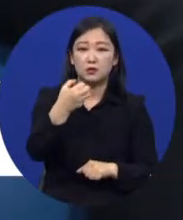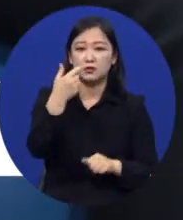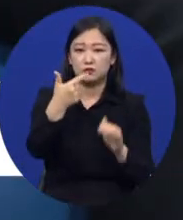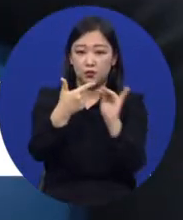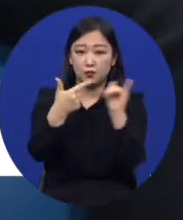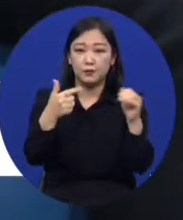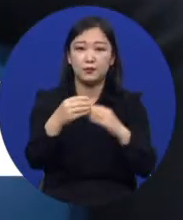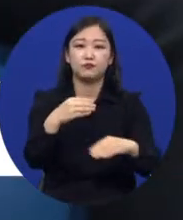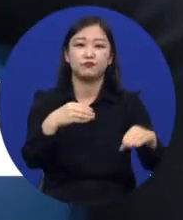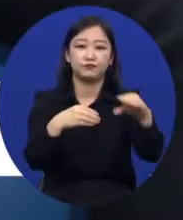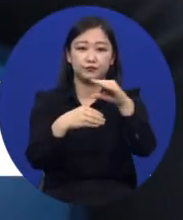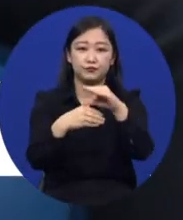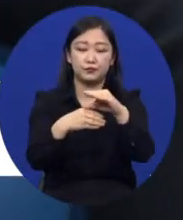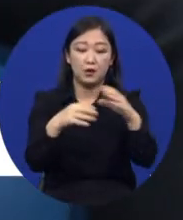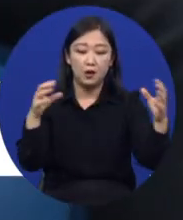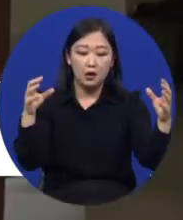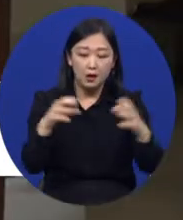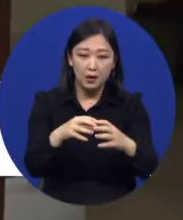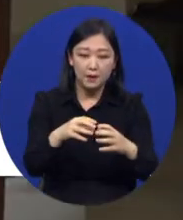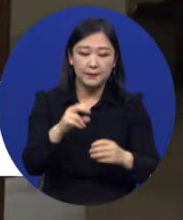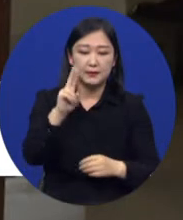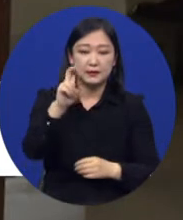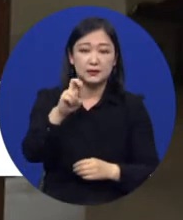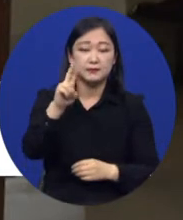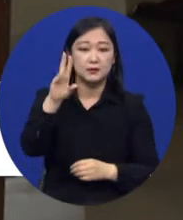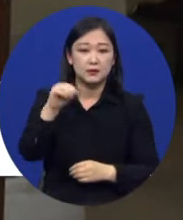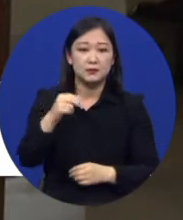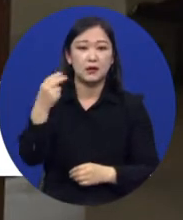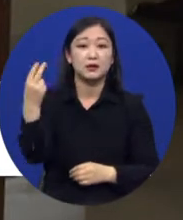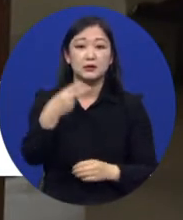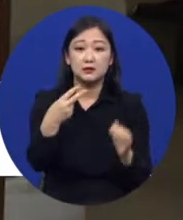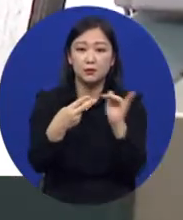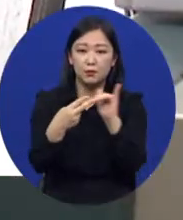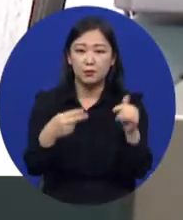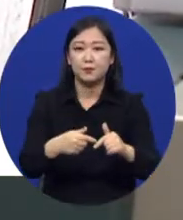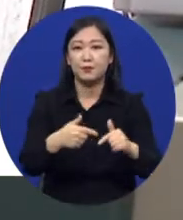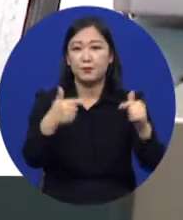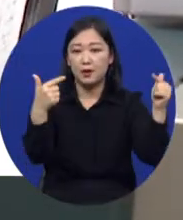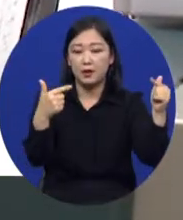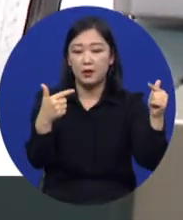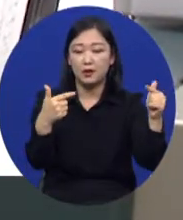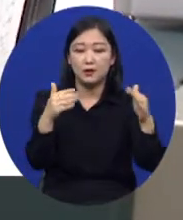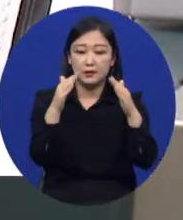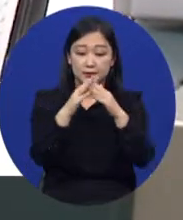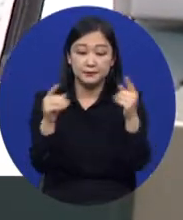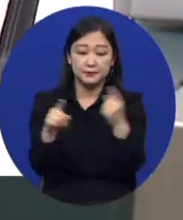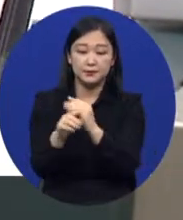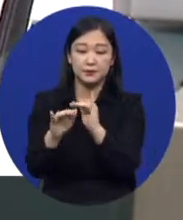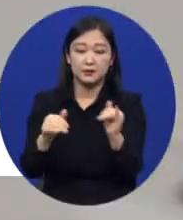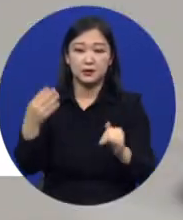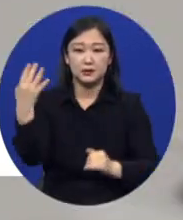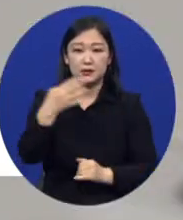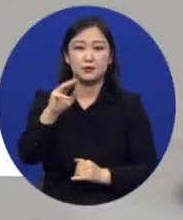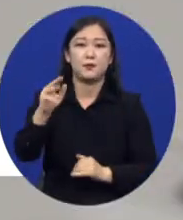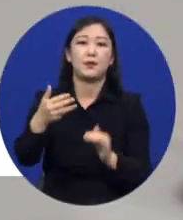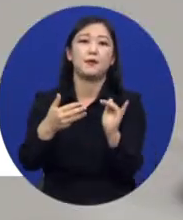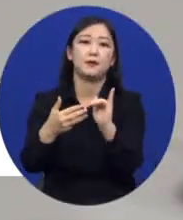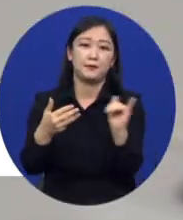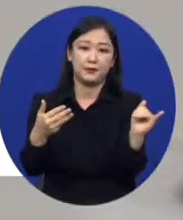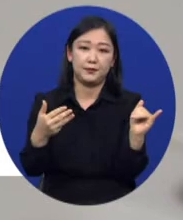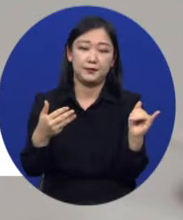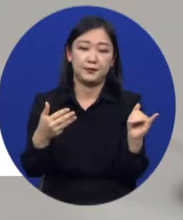추가됐습니다 누적 확진 자르니 12만 2천여 명으로 늘었고 재택 치료자는 4천 8백여 명